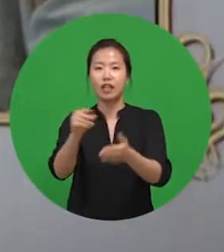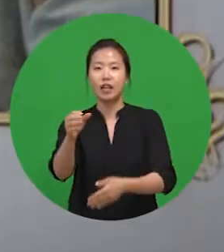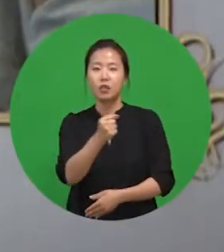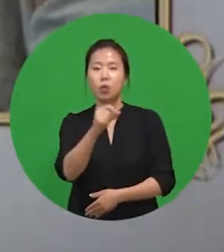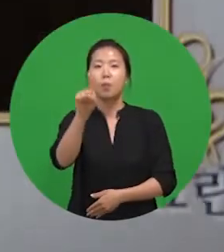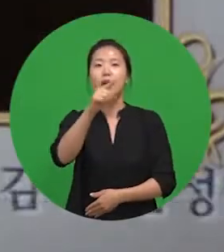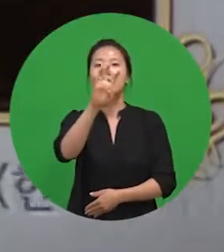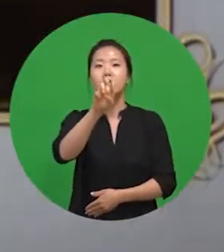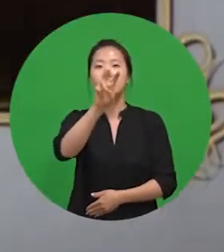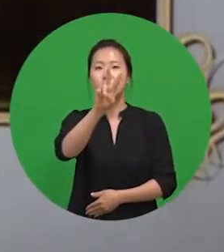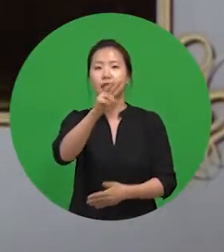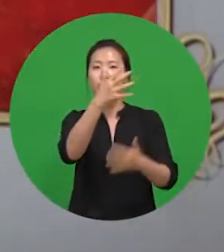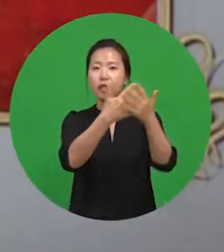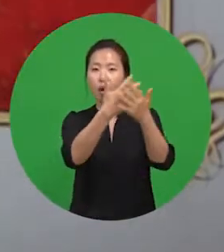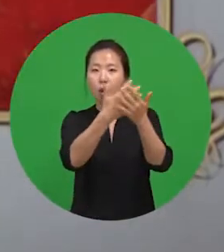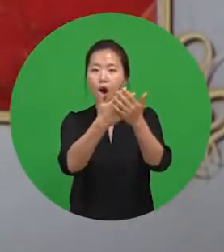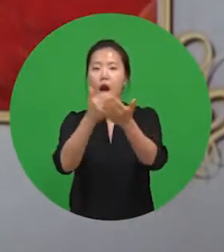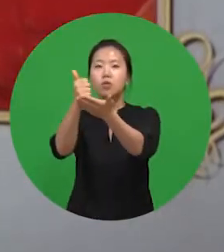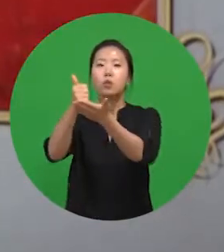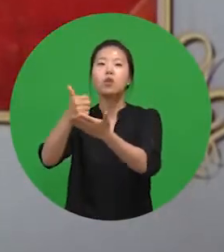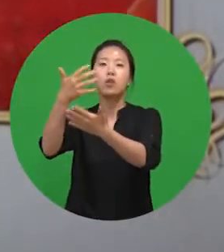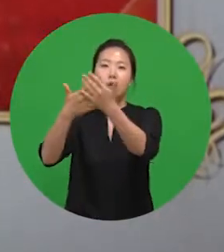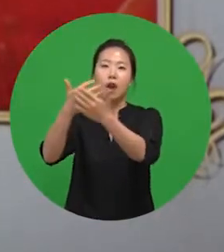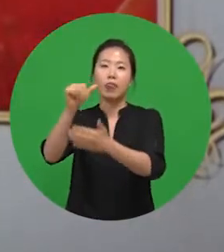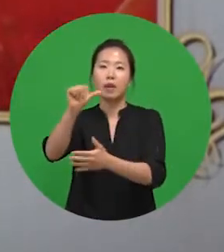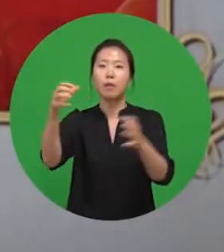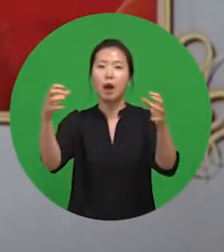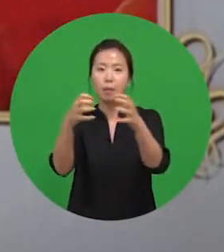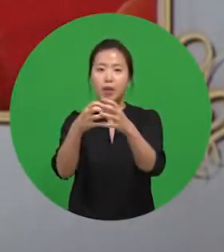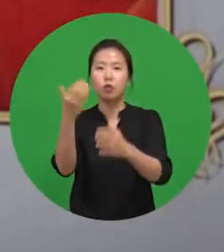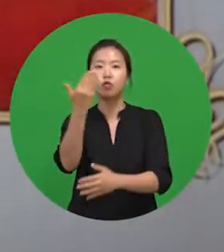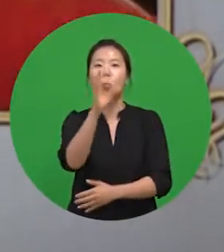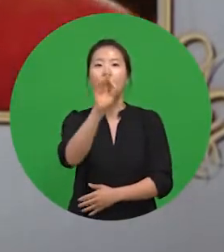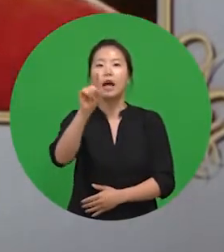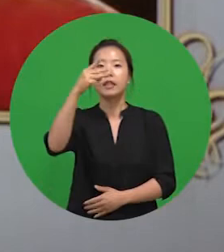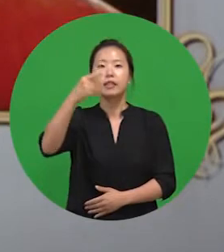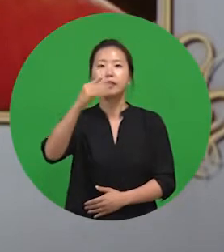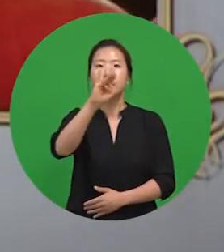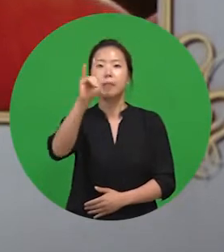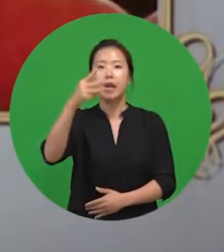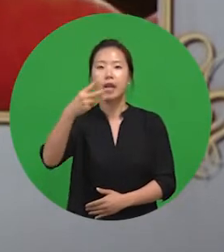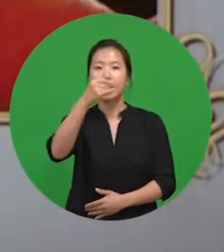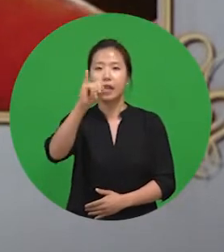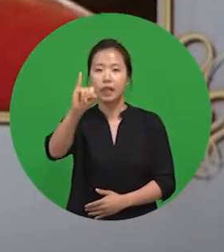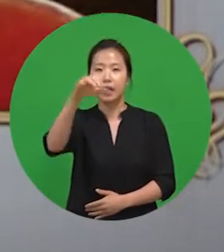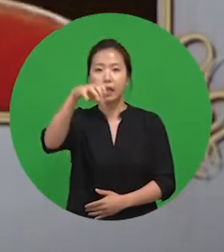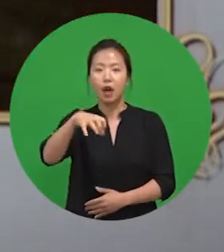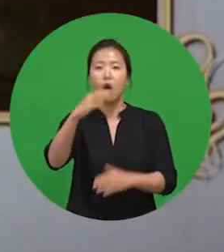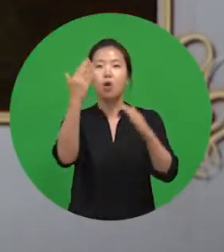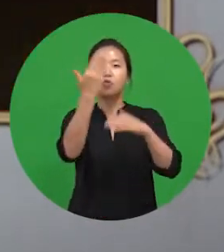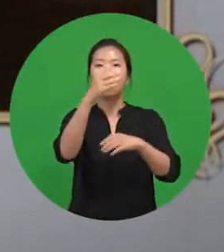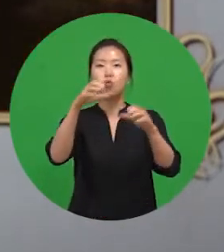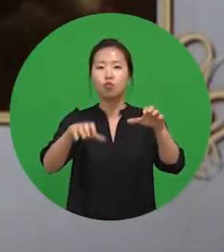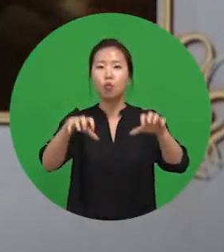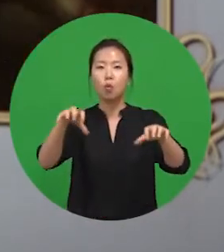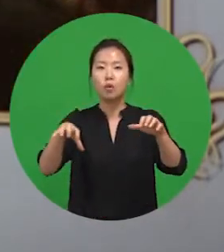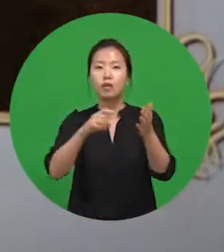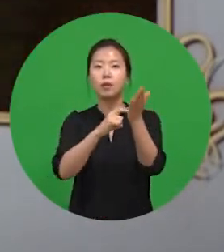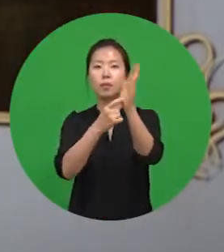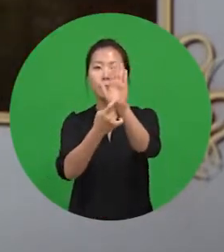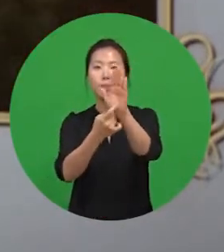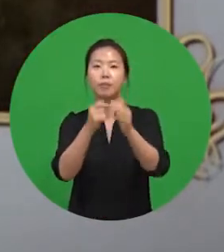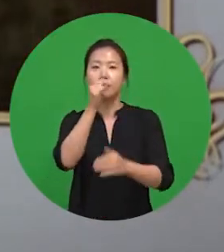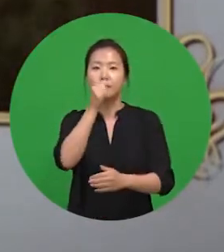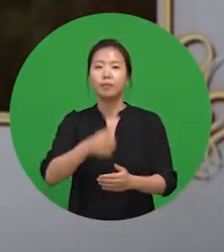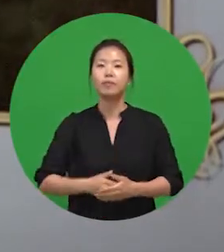주제로 142편의 영화가 초청작 5편과 함께 구로 아트밸리 예술극장과 관내 CGV 등